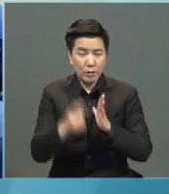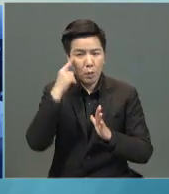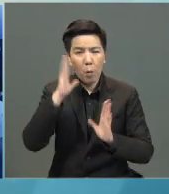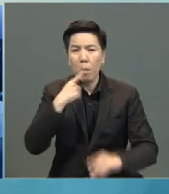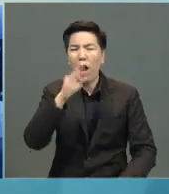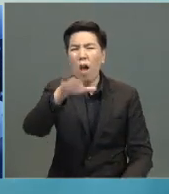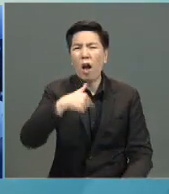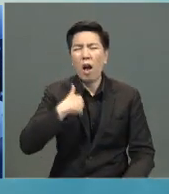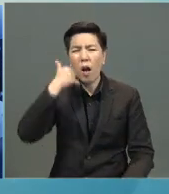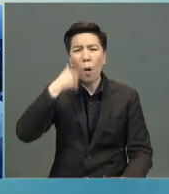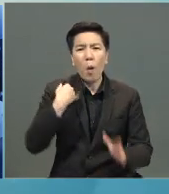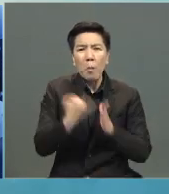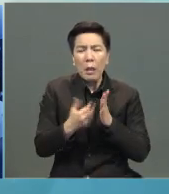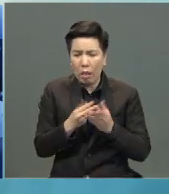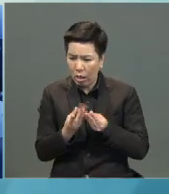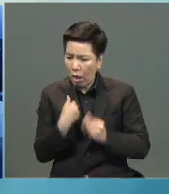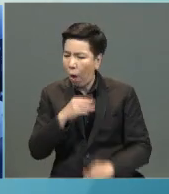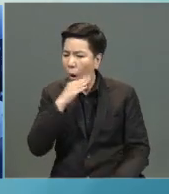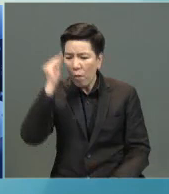เท่านั้นนะครับอ่าต่อไปครับเมื่อท่านดาวน์โหลดแอพพลิเคชั่นแล้วนะครับจะเป็นอย่างหน้าจอทางทางซ้ายมือของท่านผู้ชมนะครับทางบ้านนะครับก็จะมีรูปไทยชนะเกิดขึ้นมาครับในแอพพลิเคชั่นนะครับก็จะมีข้อความให้ท่านนะครับรับทราบว่ามันทำอะไรบ้างนะครับเสร็จแล้วท่านก็เริ่มต้นในการลงทะเบียนนะครับอันนี้เป็นการป้องกันการออกเบอร์ผิดหรือหรือที่คนชอบมาบอกว่าa